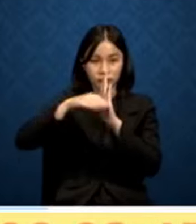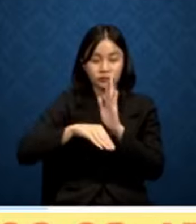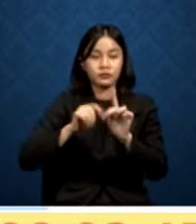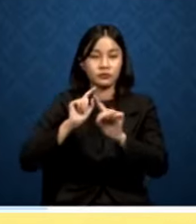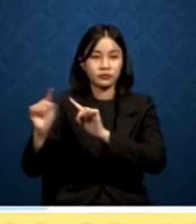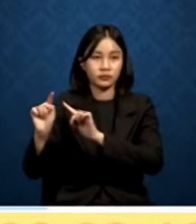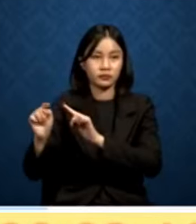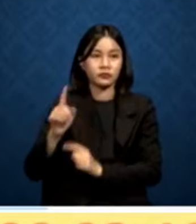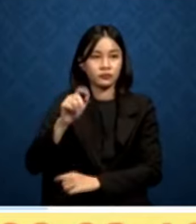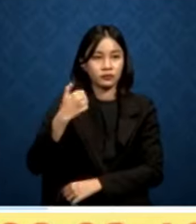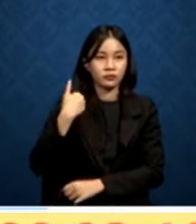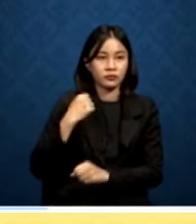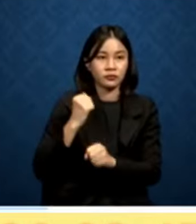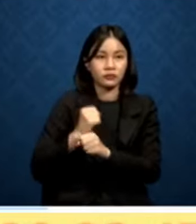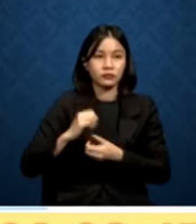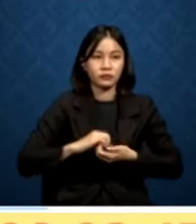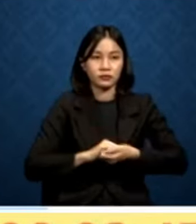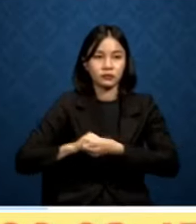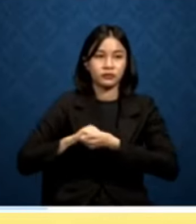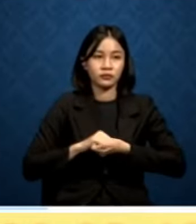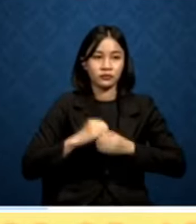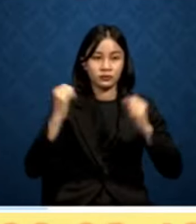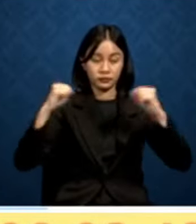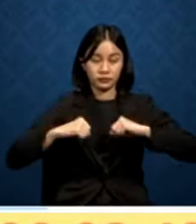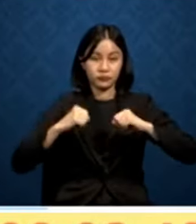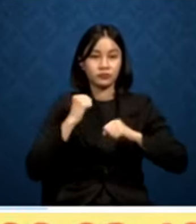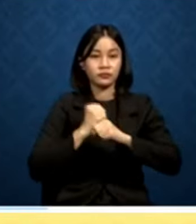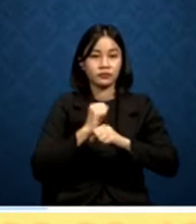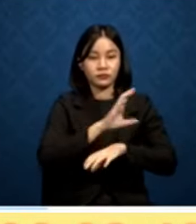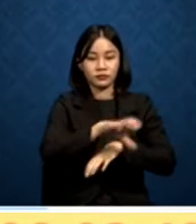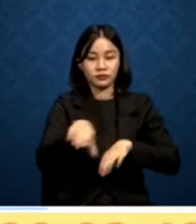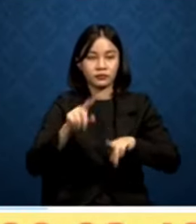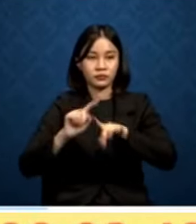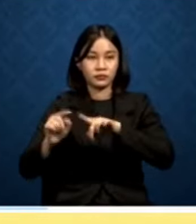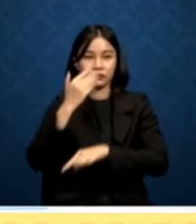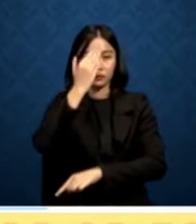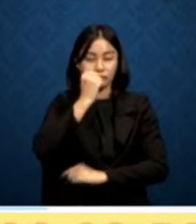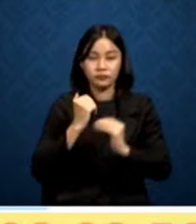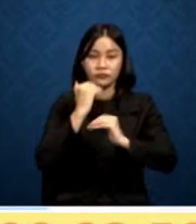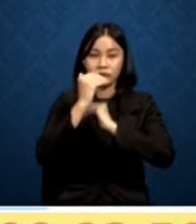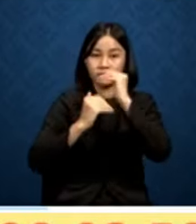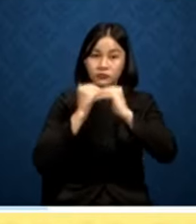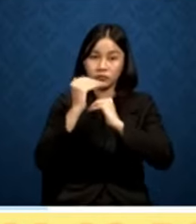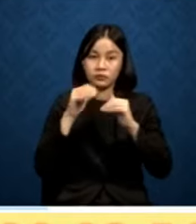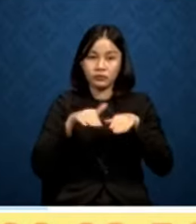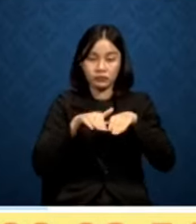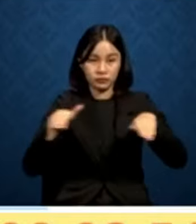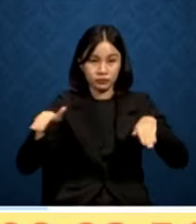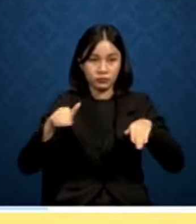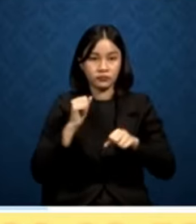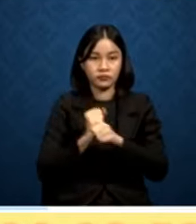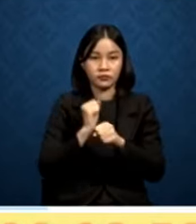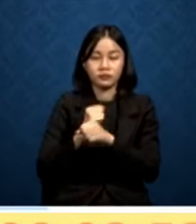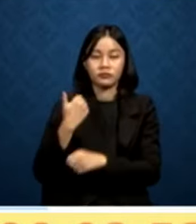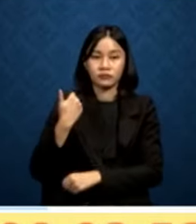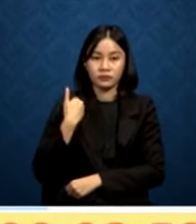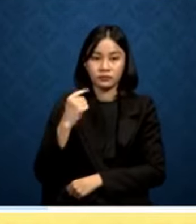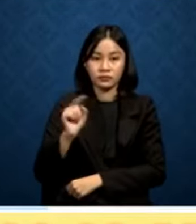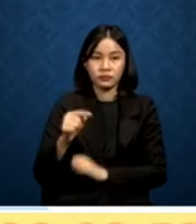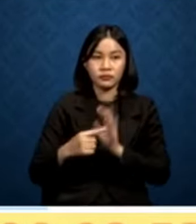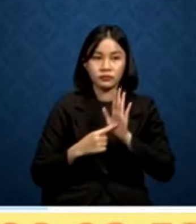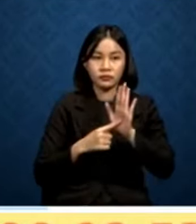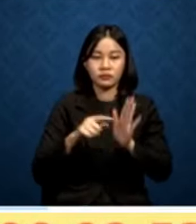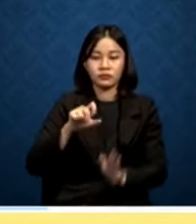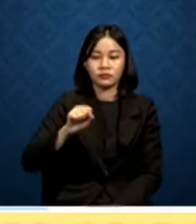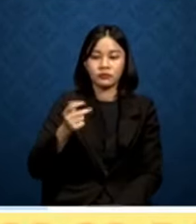านอาจะตองมีการทำครวมมือดความน ควตกลงกัหนอยงานเพื่จะเพประสิทธภาพในการทำงานมากขึ้นอย่เช่นทางเธ